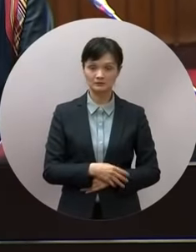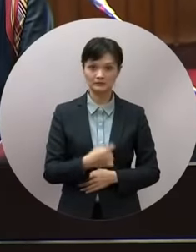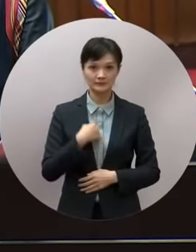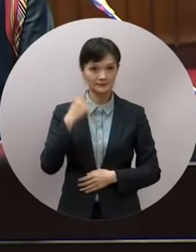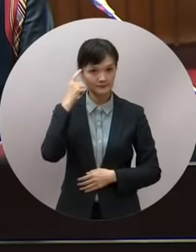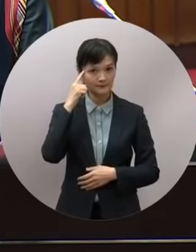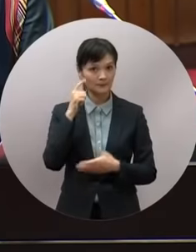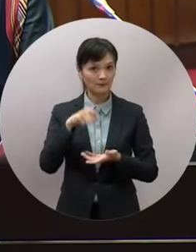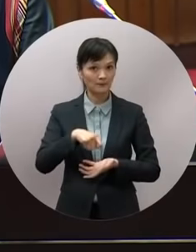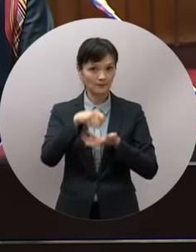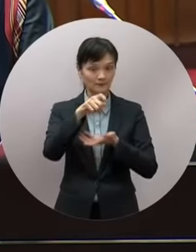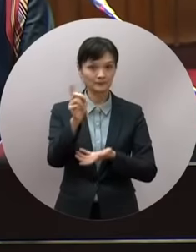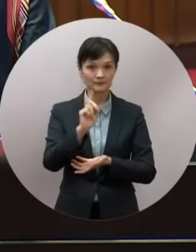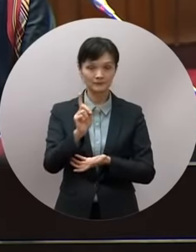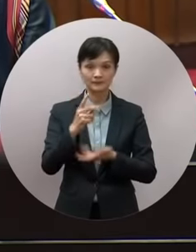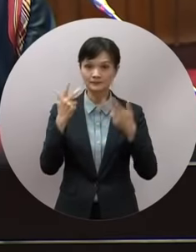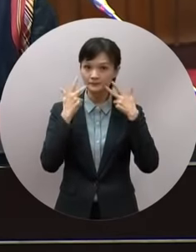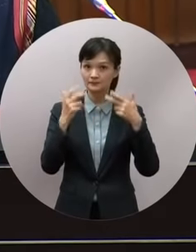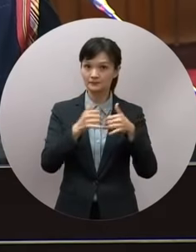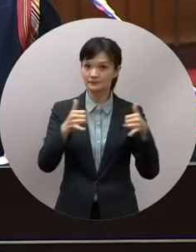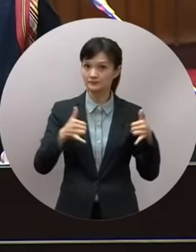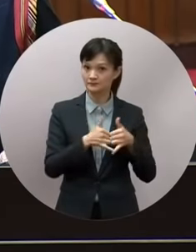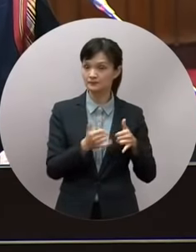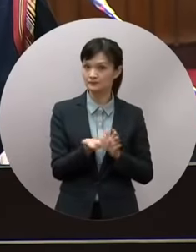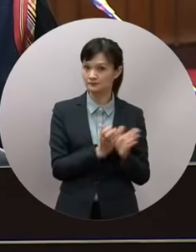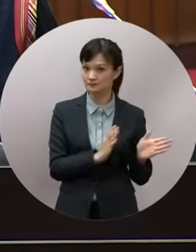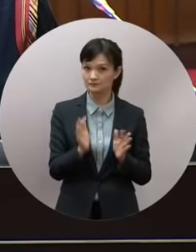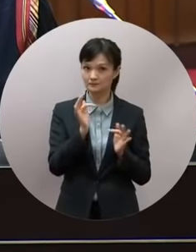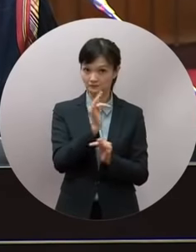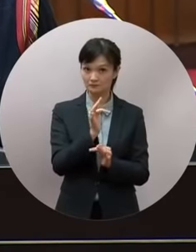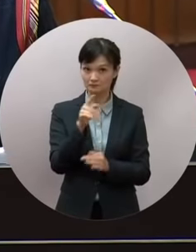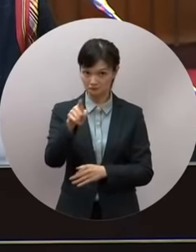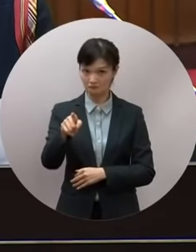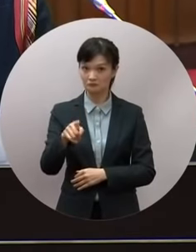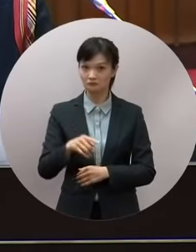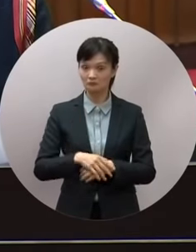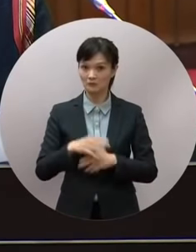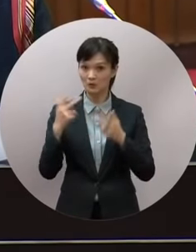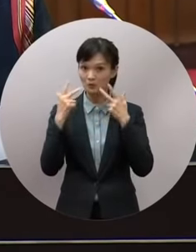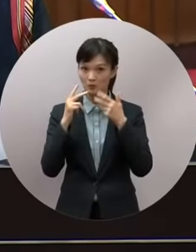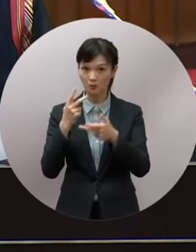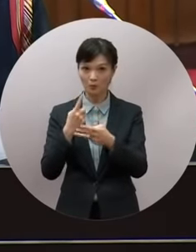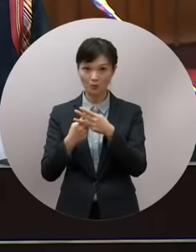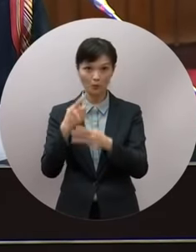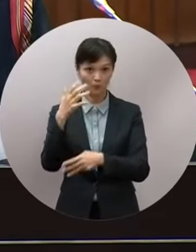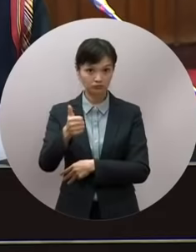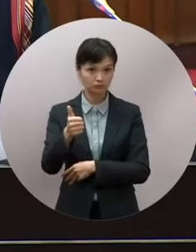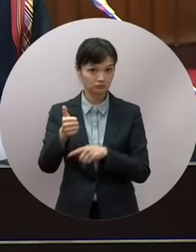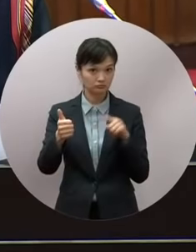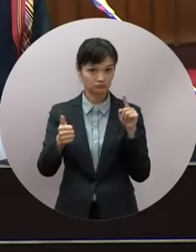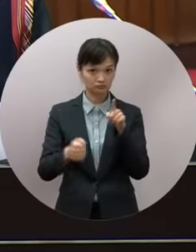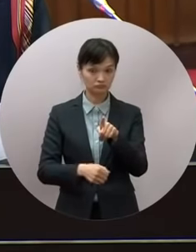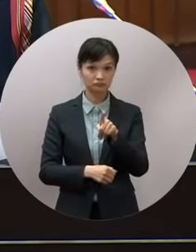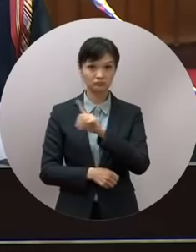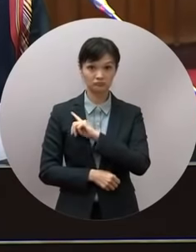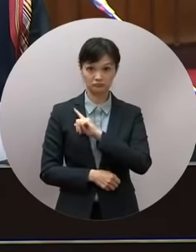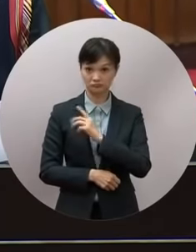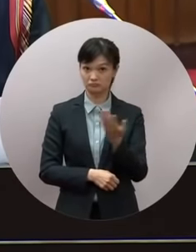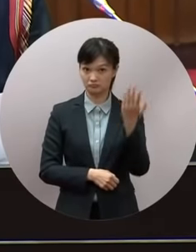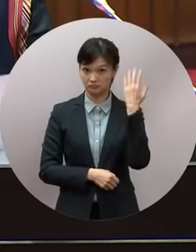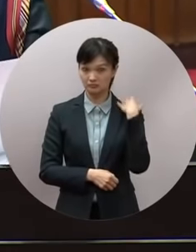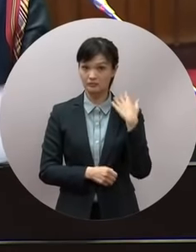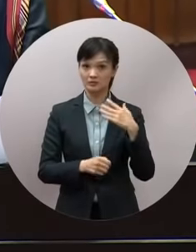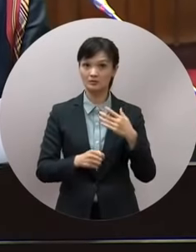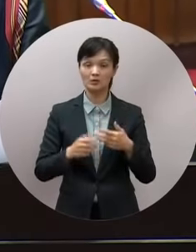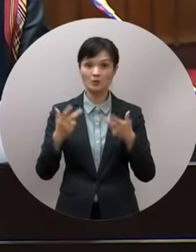要讲的是，我们原住民的基层已经准备好了。一将主委，您作为当年原全会的创